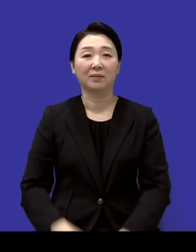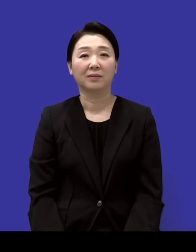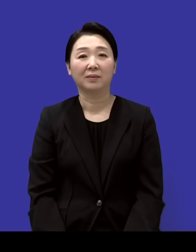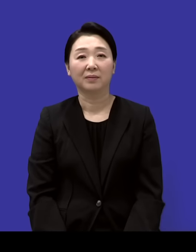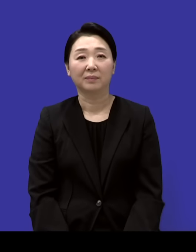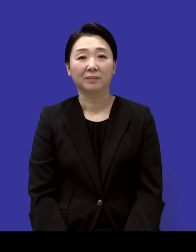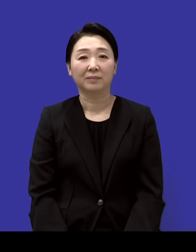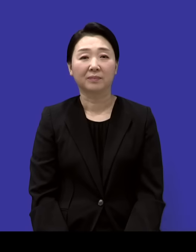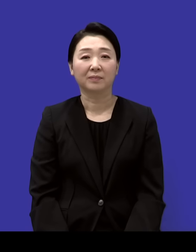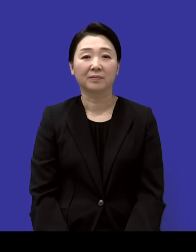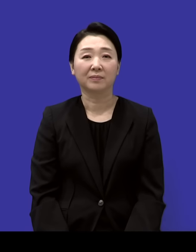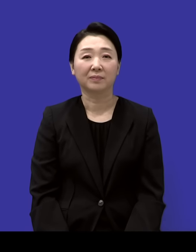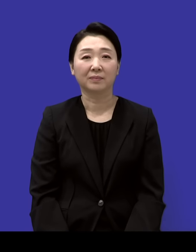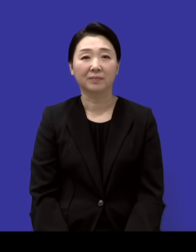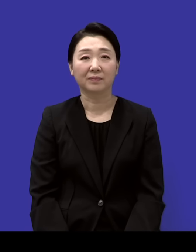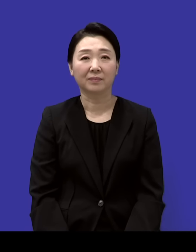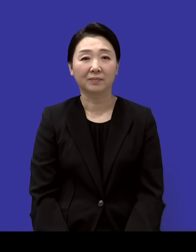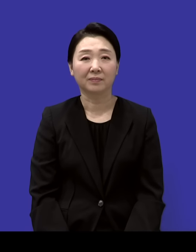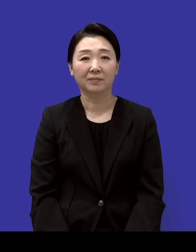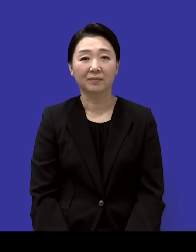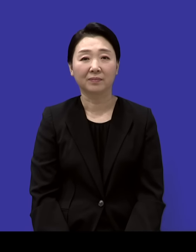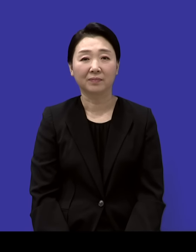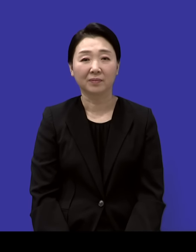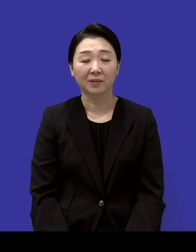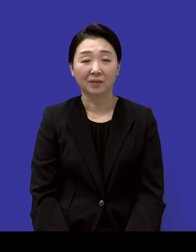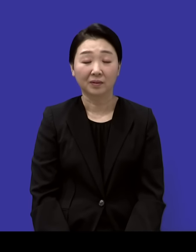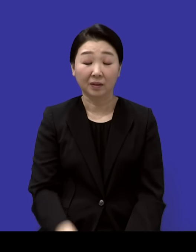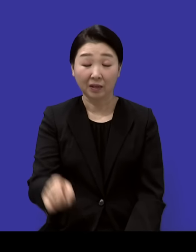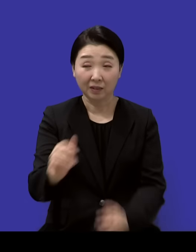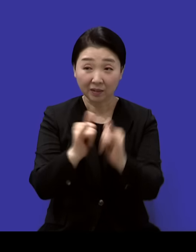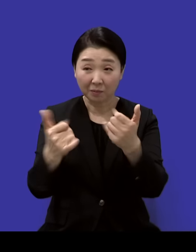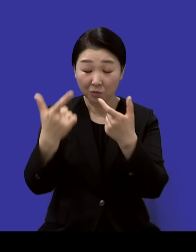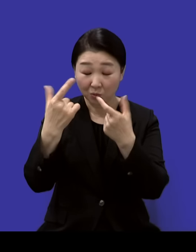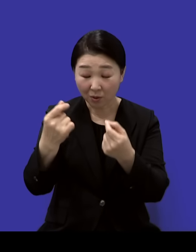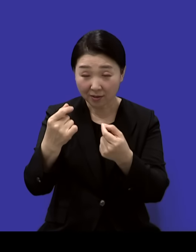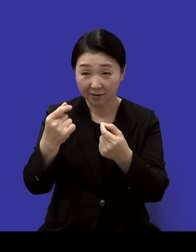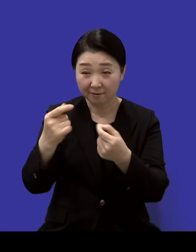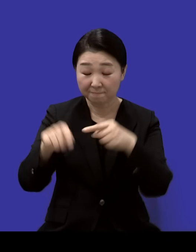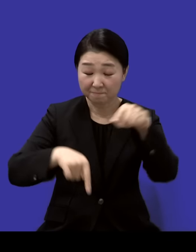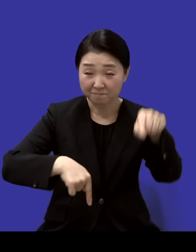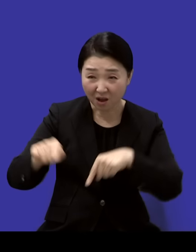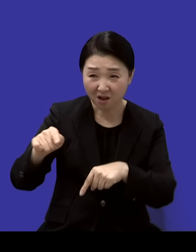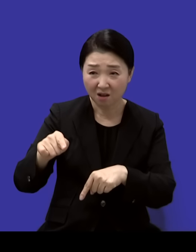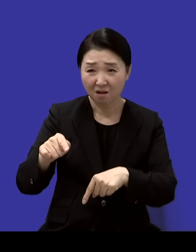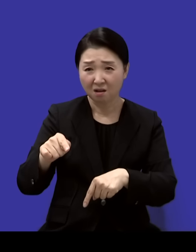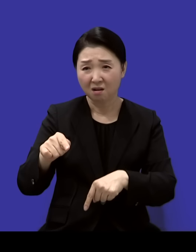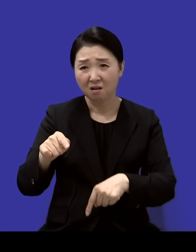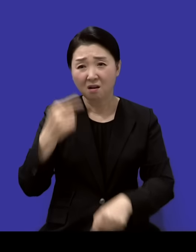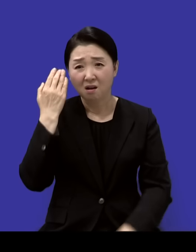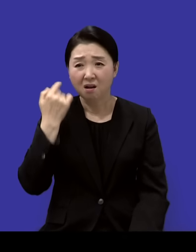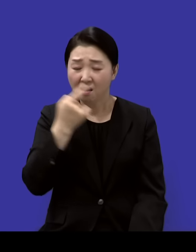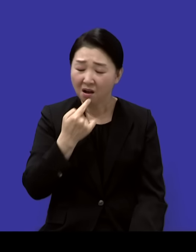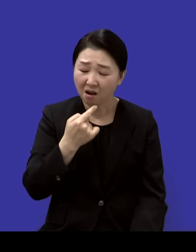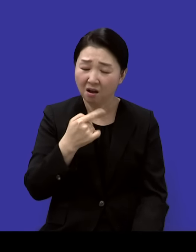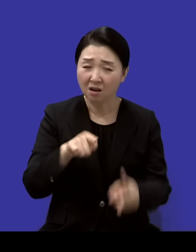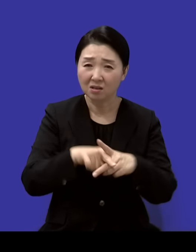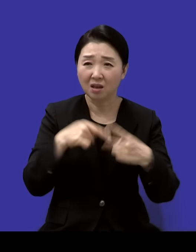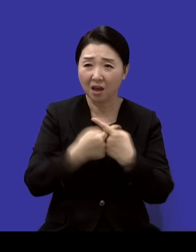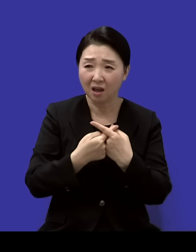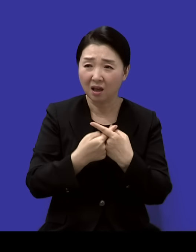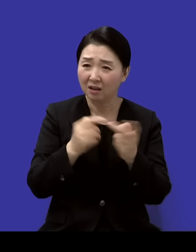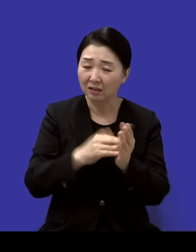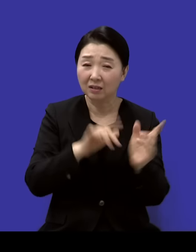다 하면서 제가 그 사람과 똑같이 대항하고 반문하고 논리적으로 이해를 하고자 하면 살 수 없었던 것 같아요.